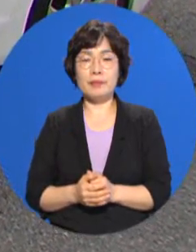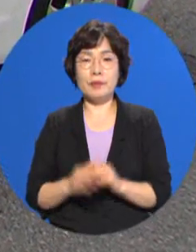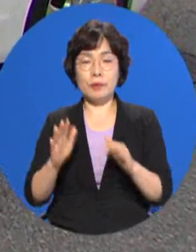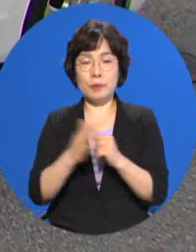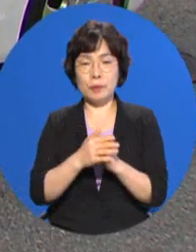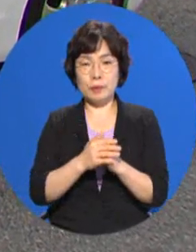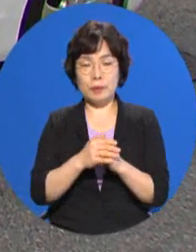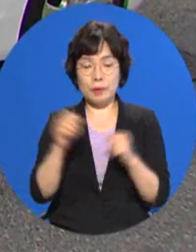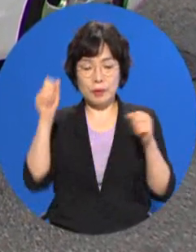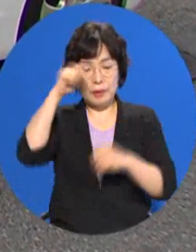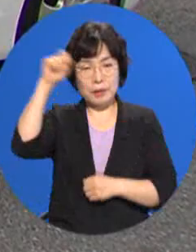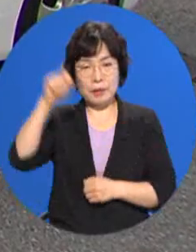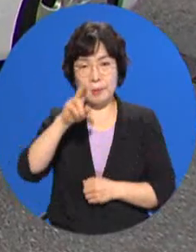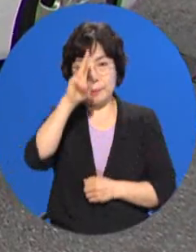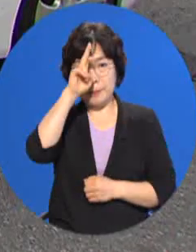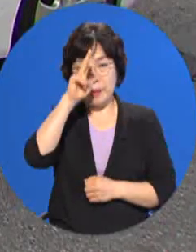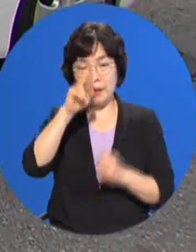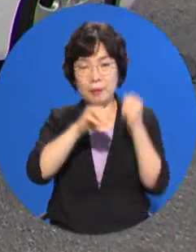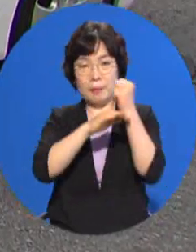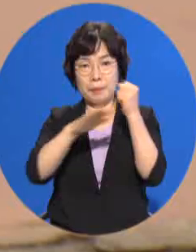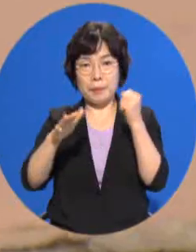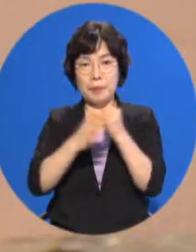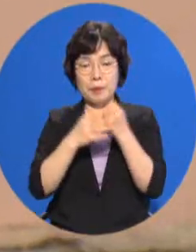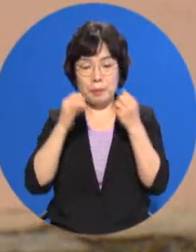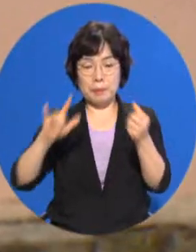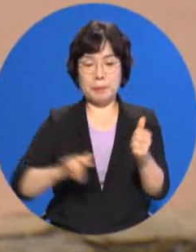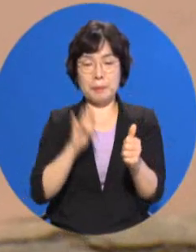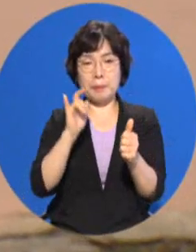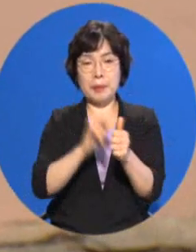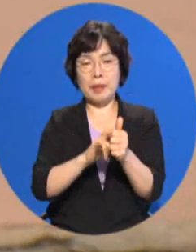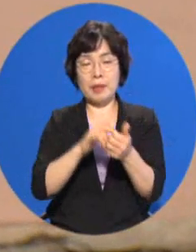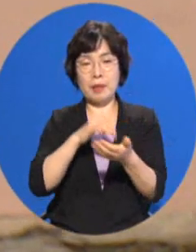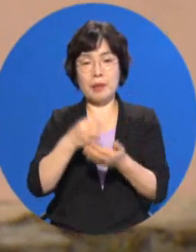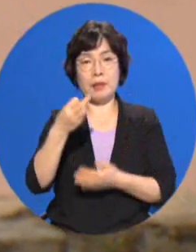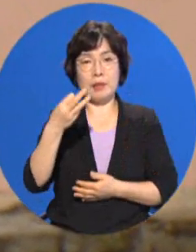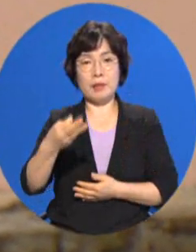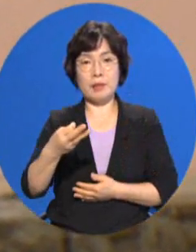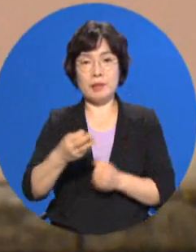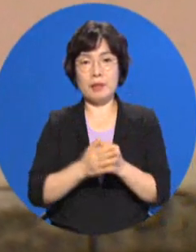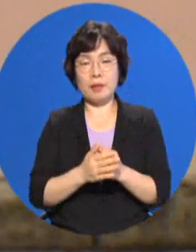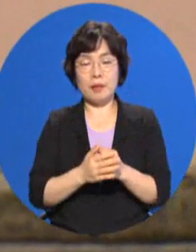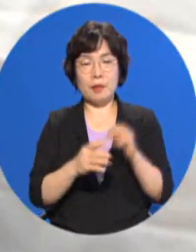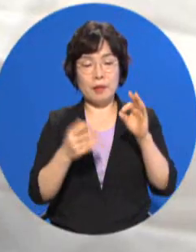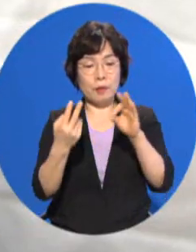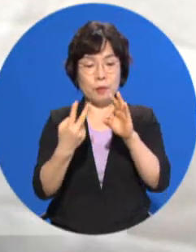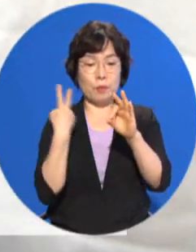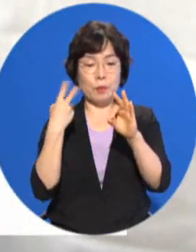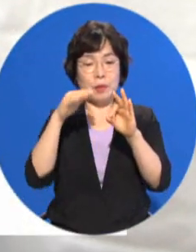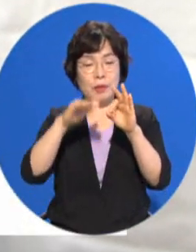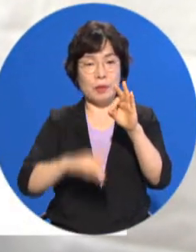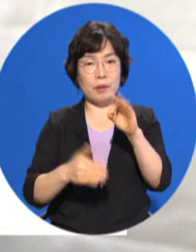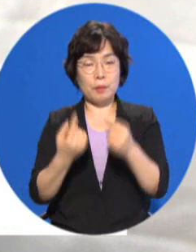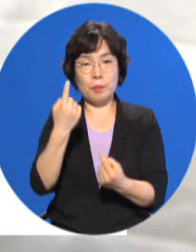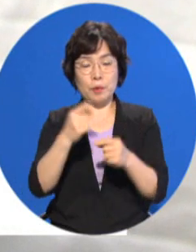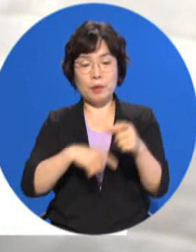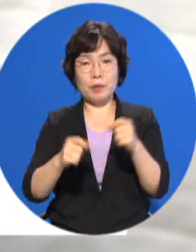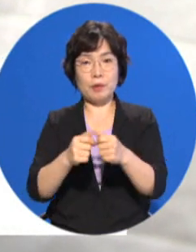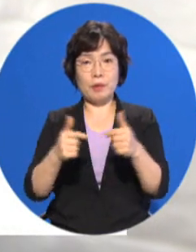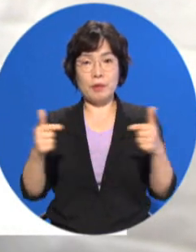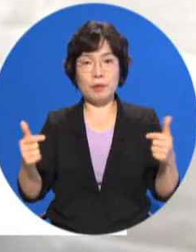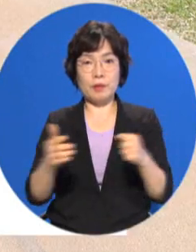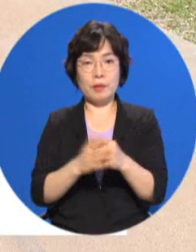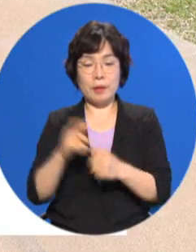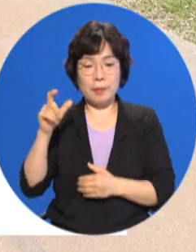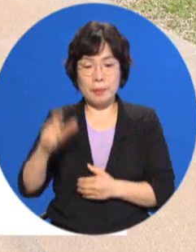오늘 새벽 0시 기준 코로나19 신규 확진자는 13명. 한 자릿수를 기록한 전날보다 확진자가 늘긴 했지만